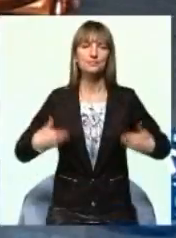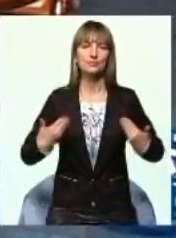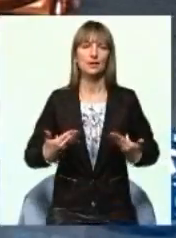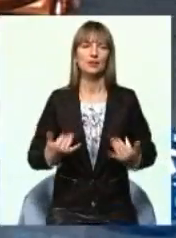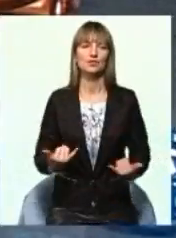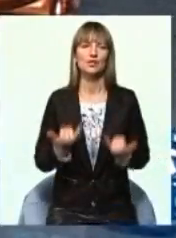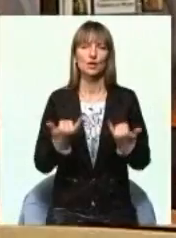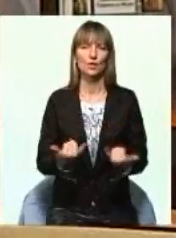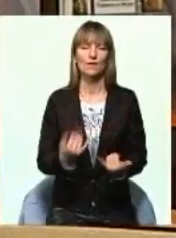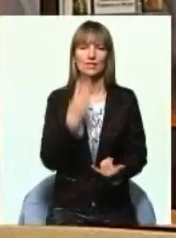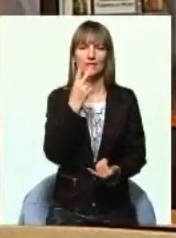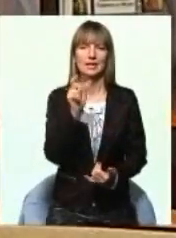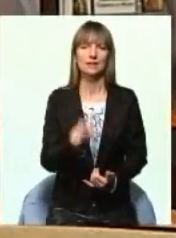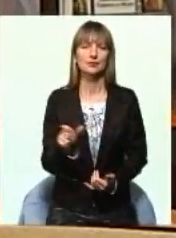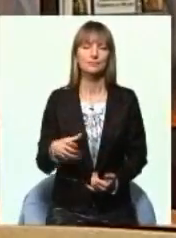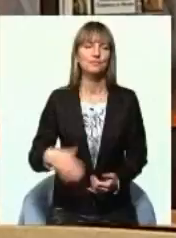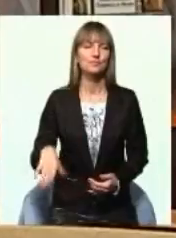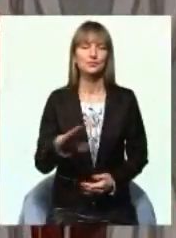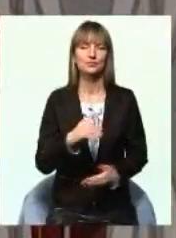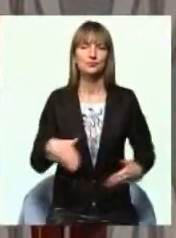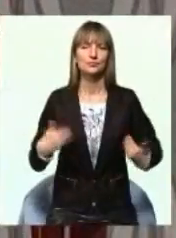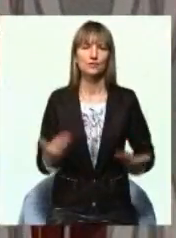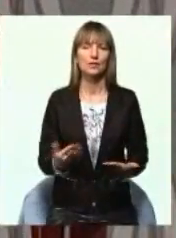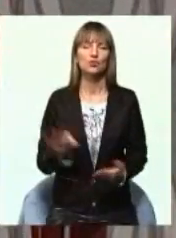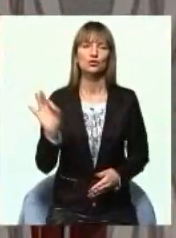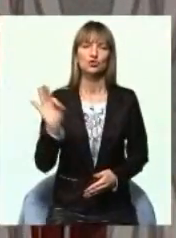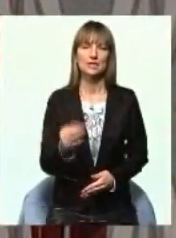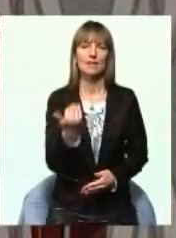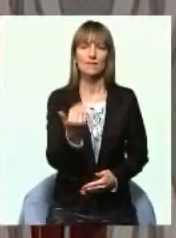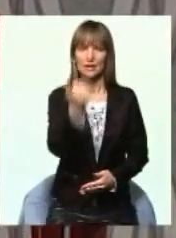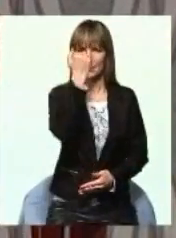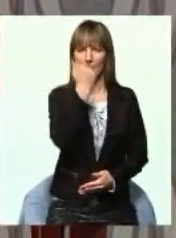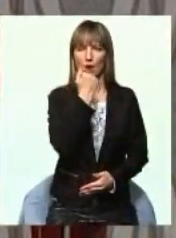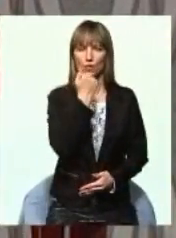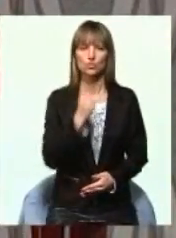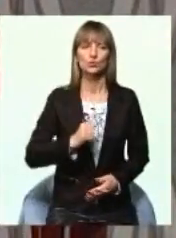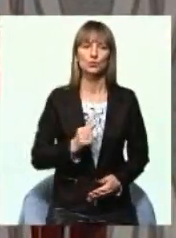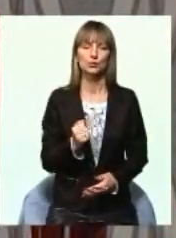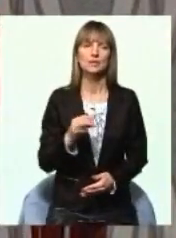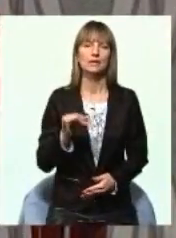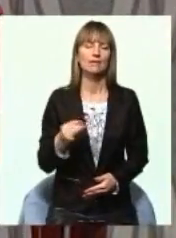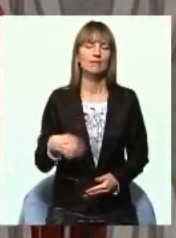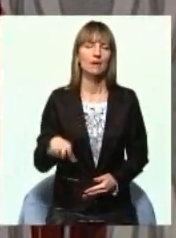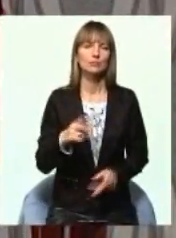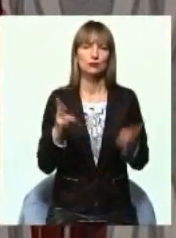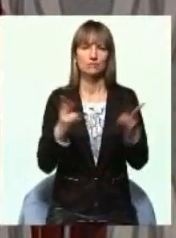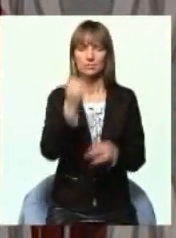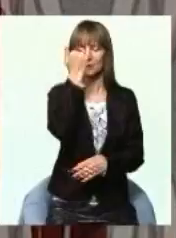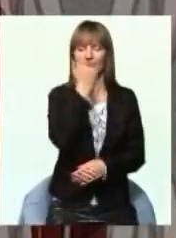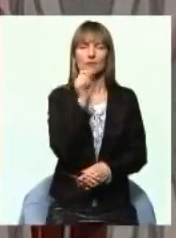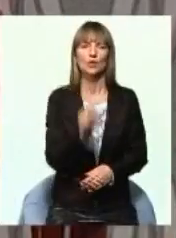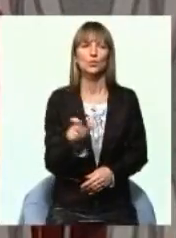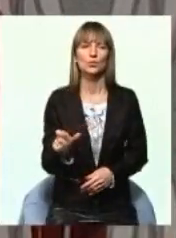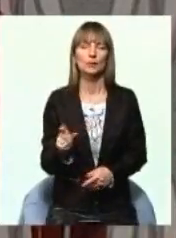Привіт-привіт, шановні глядачі! І всім привіт! Чи часто ви дякуєте, друзі? І чи взагалі потрібно дякувати